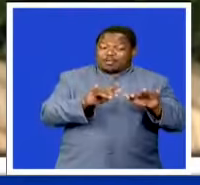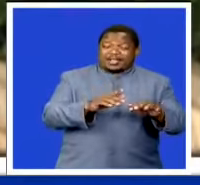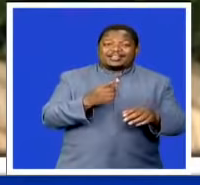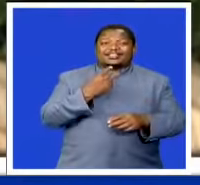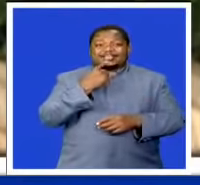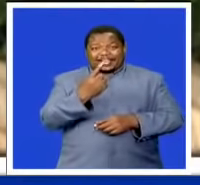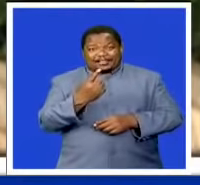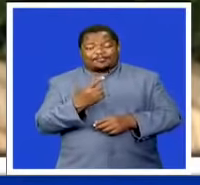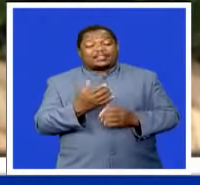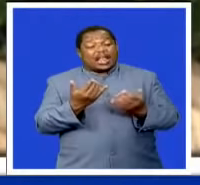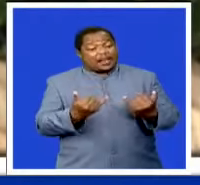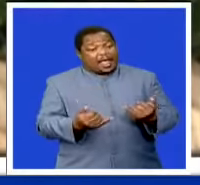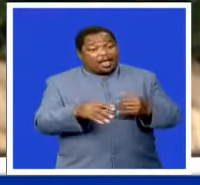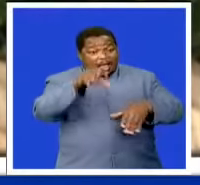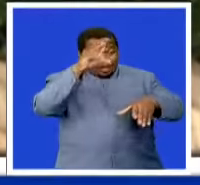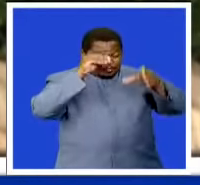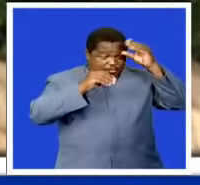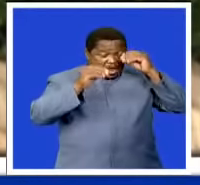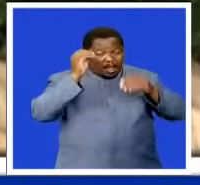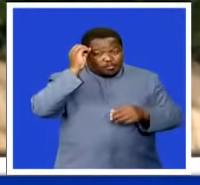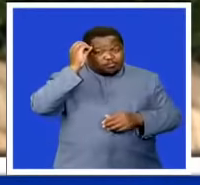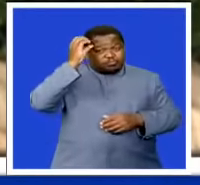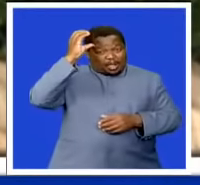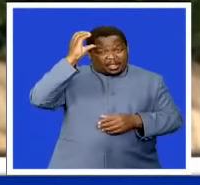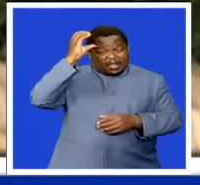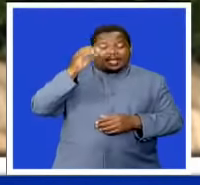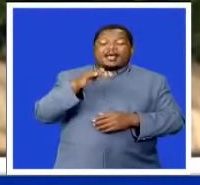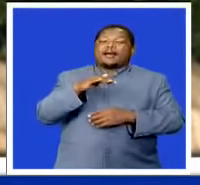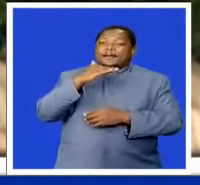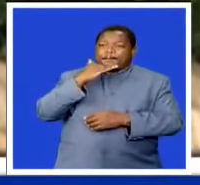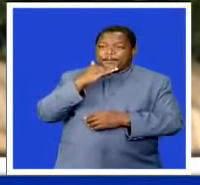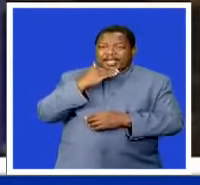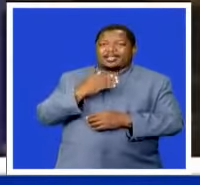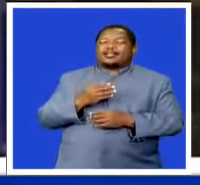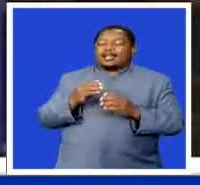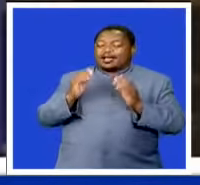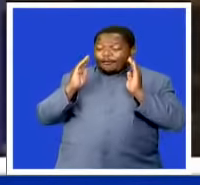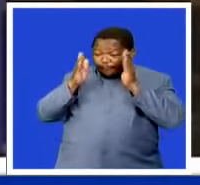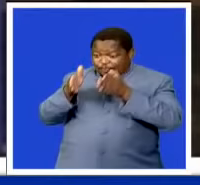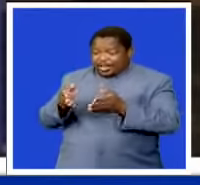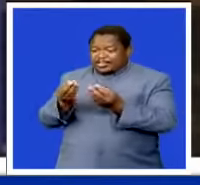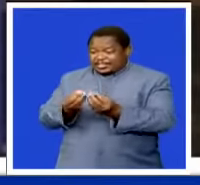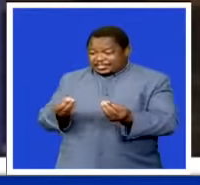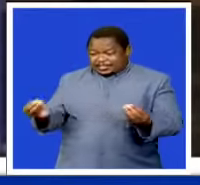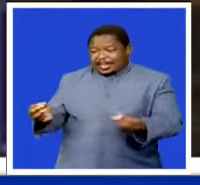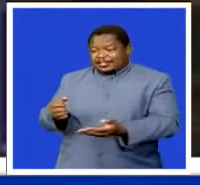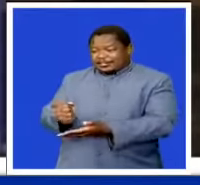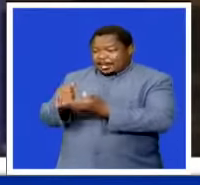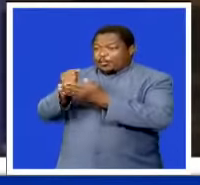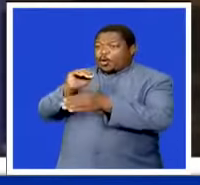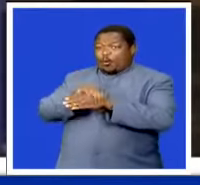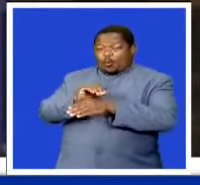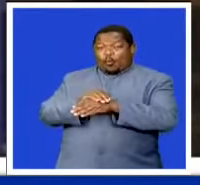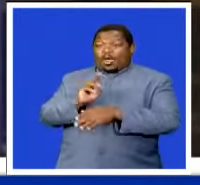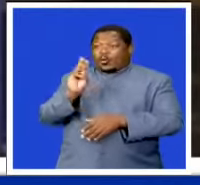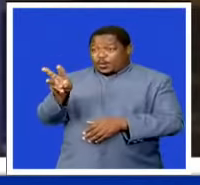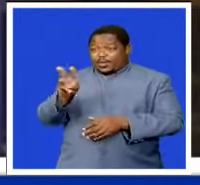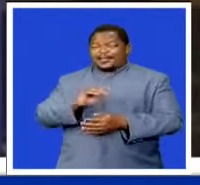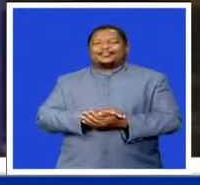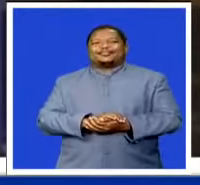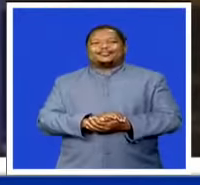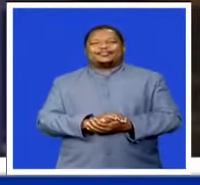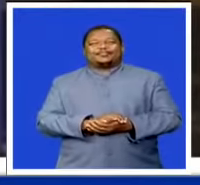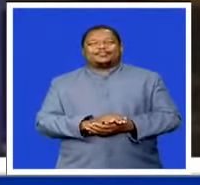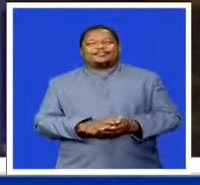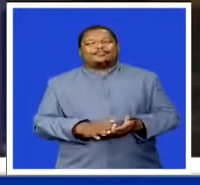kuthi balekelele bomake ekukhuliseni bantwana. Bebenesifiso sokuthi nangendlule khona nangente kabi noma nangifika